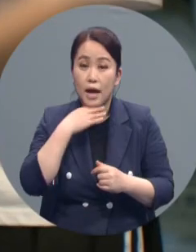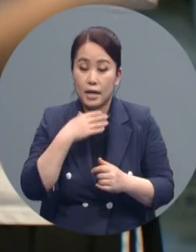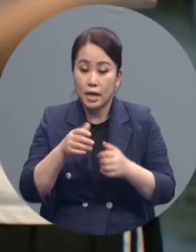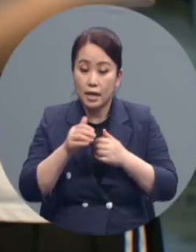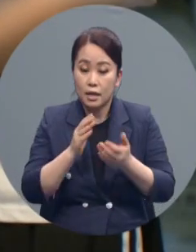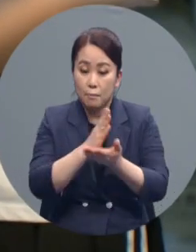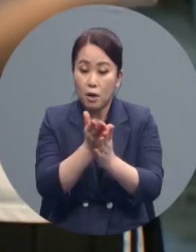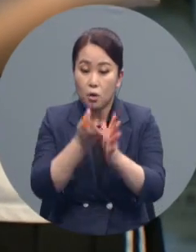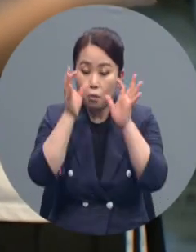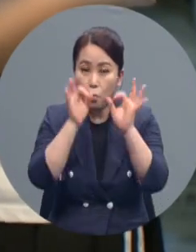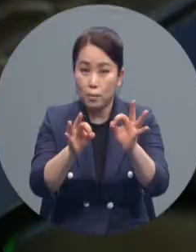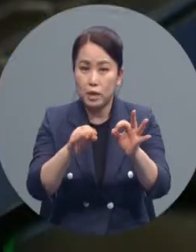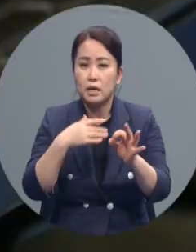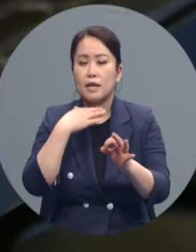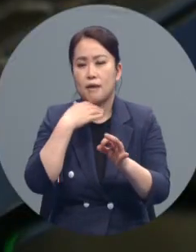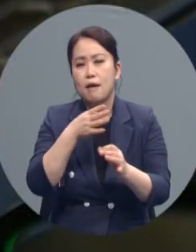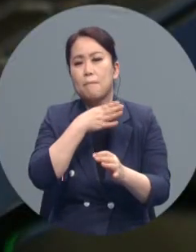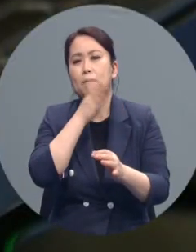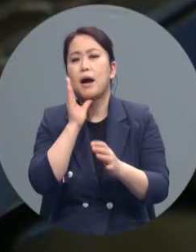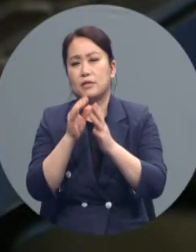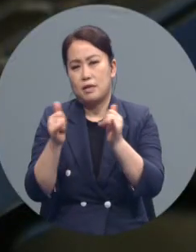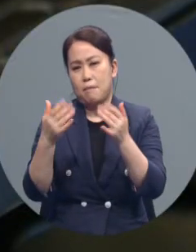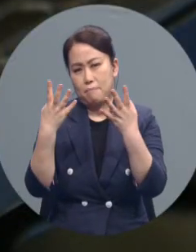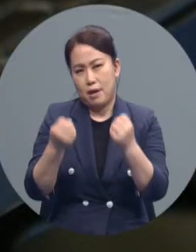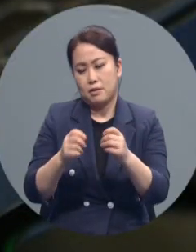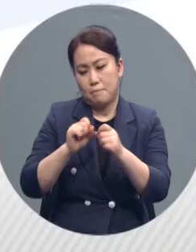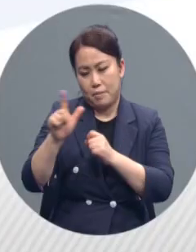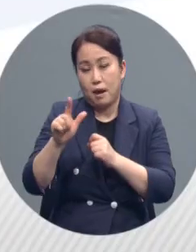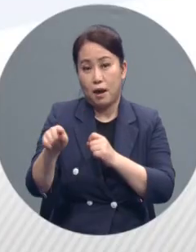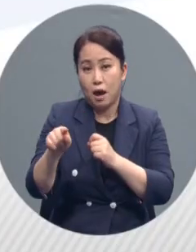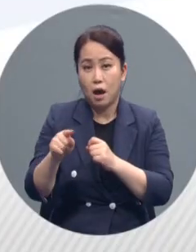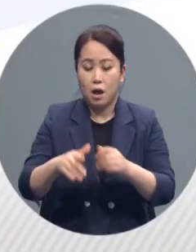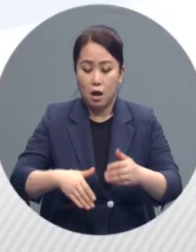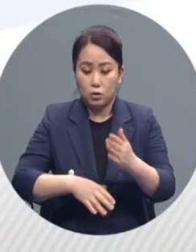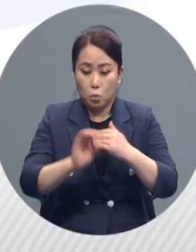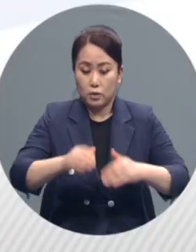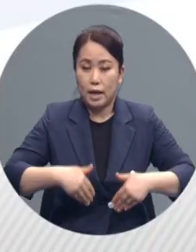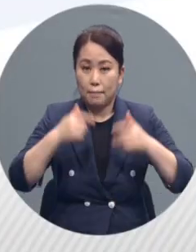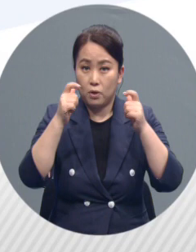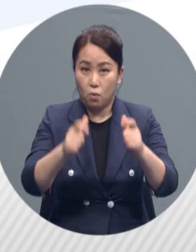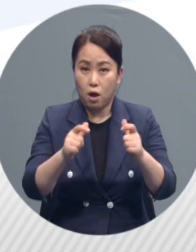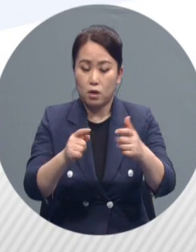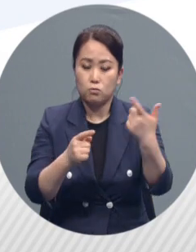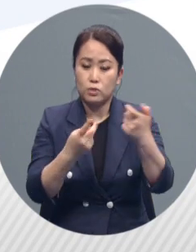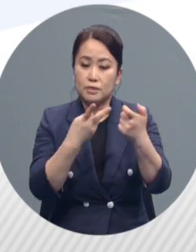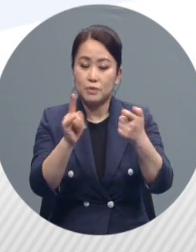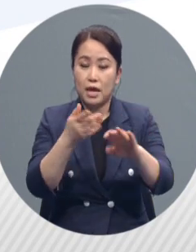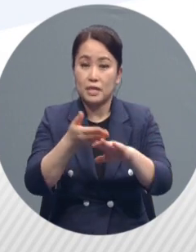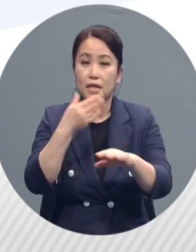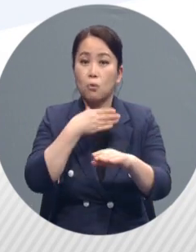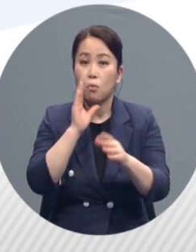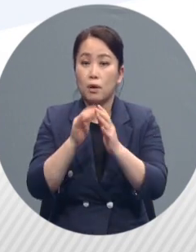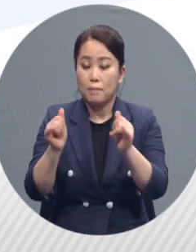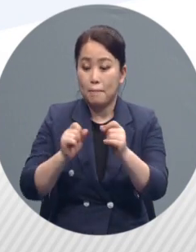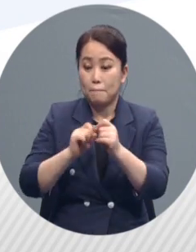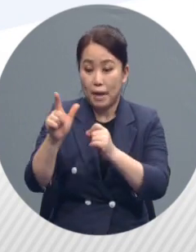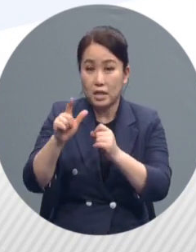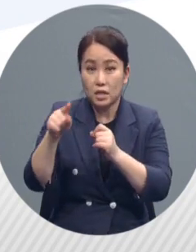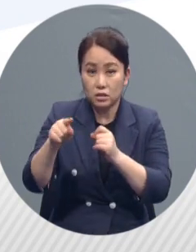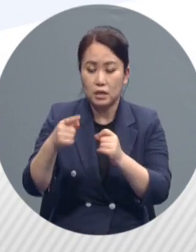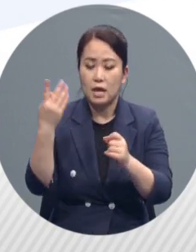고령 자영업자 비중이 크게 늘었습니다 동남권 60대 이상의 고령 자영업자 비중은 지난